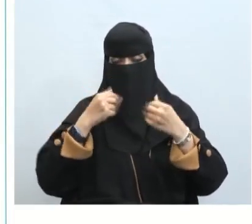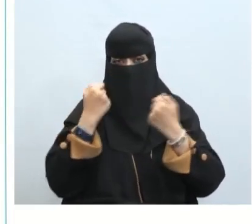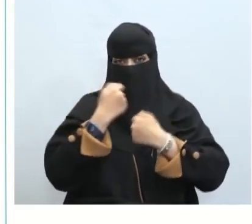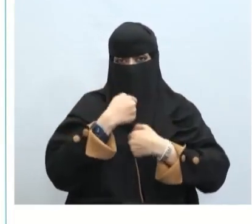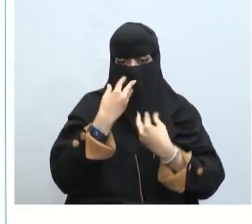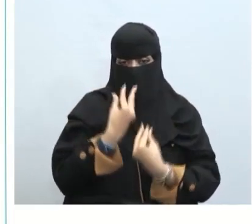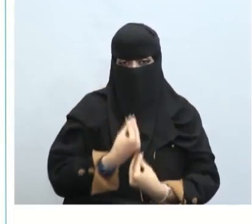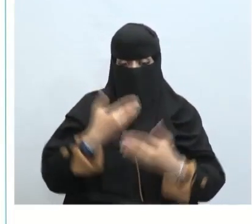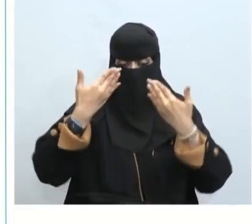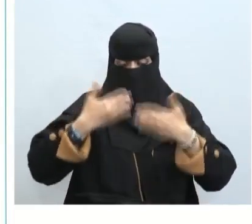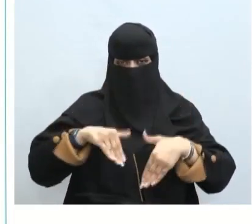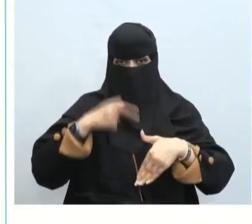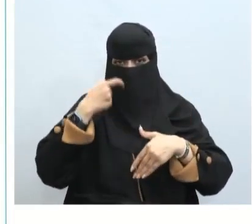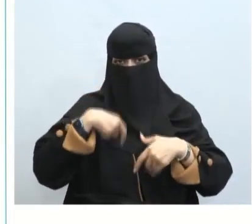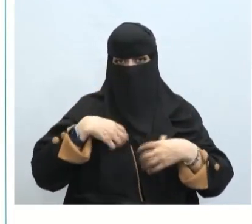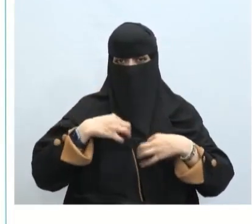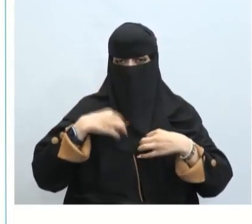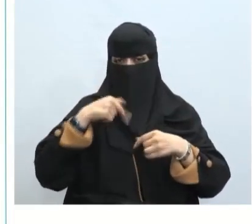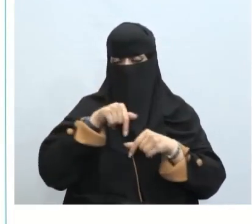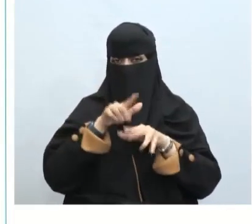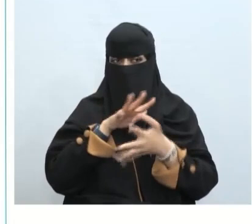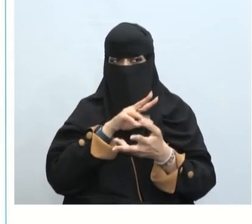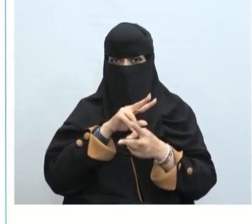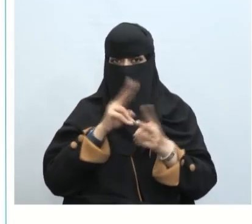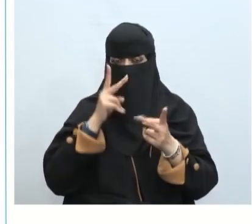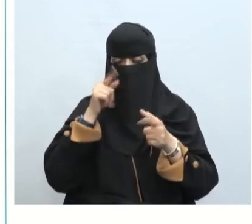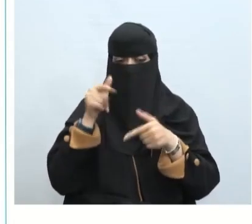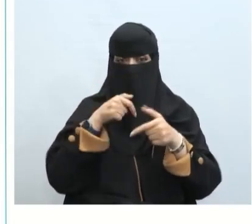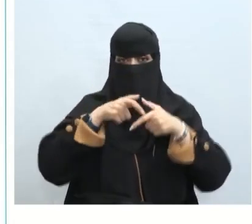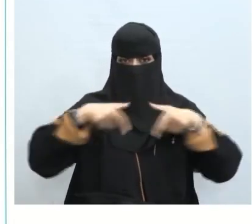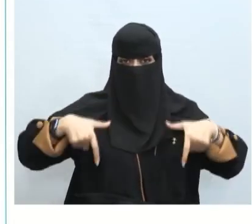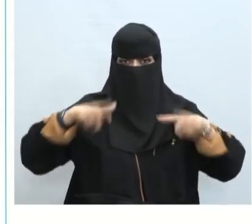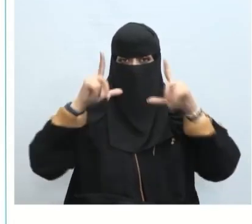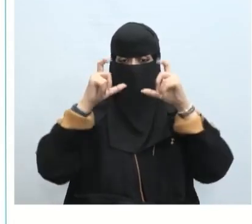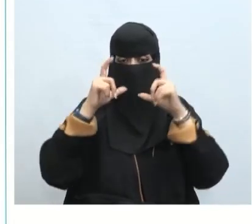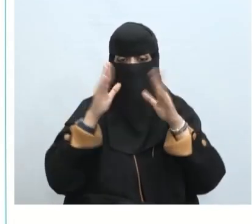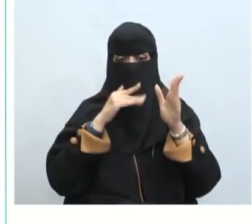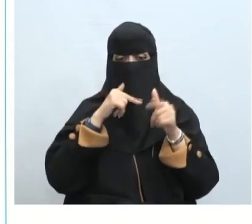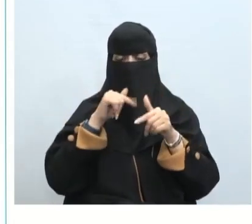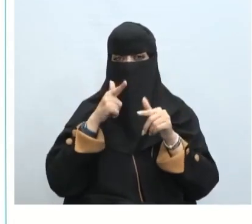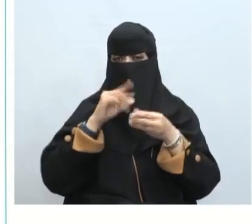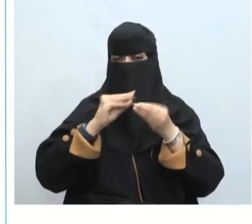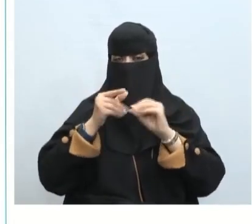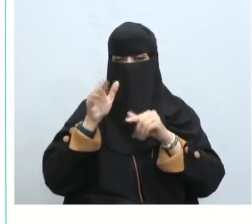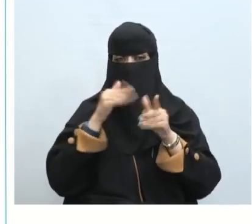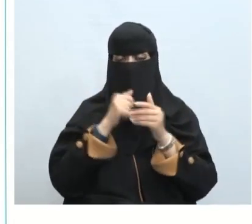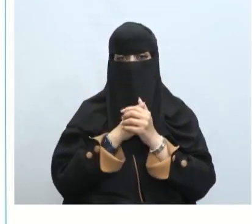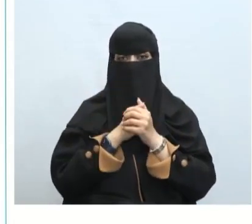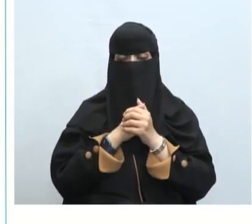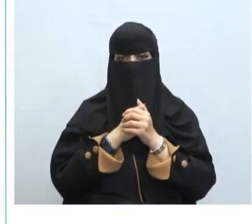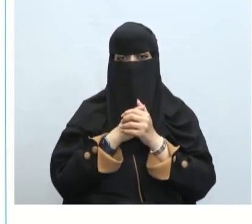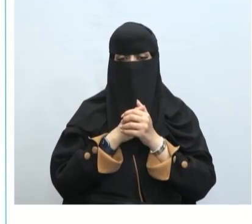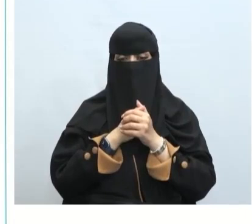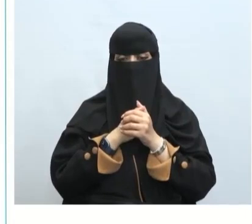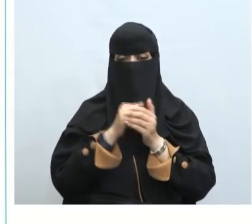او ارتداء زي او لباس يحمل صور او اشكال او